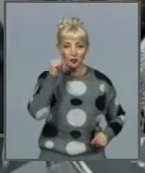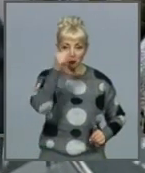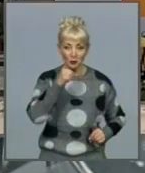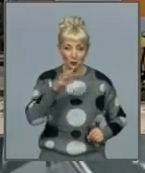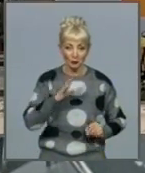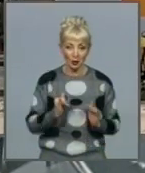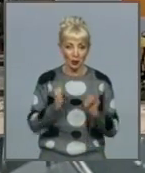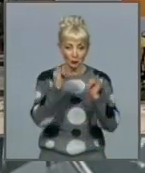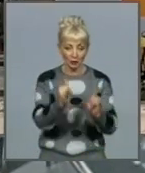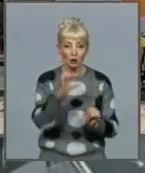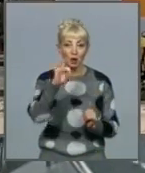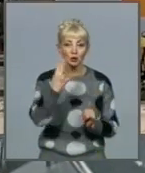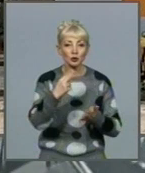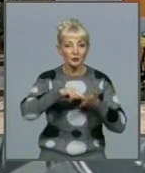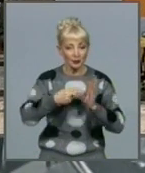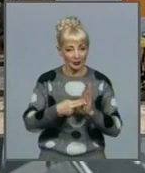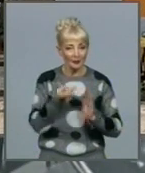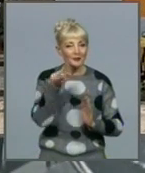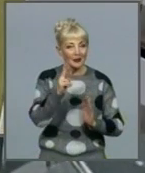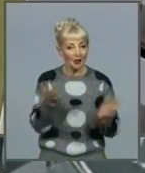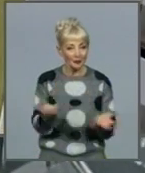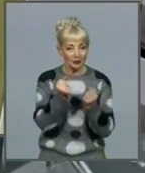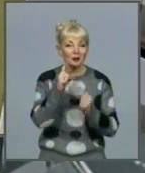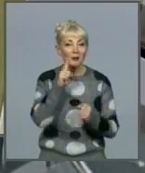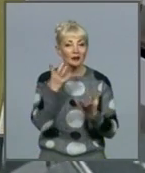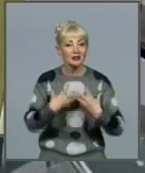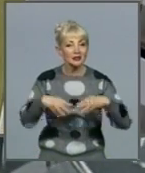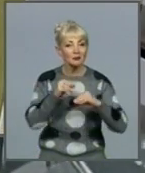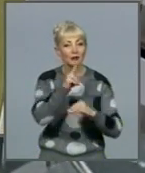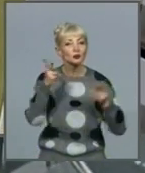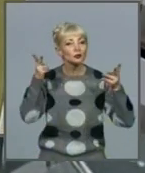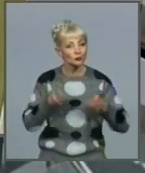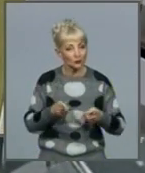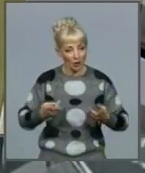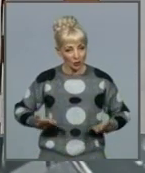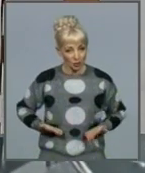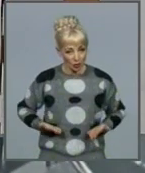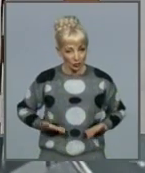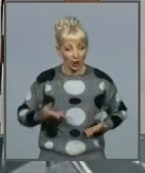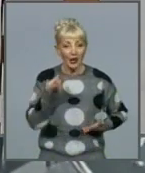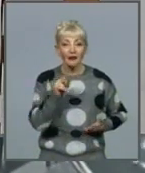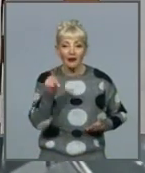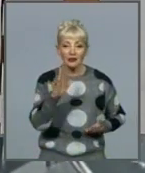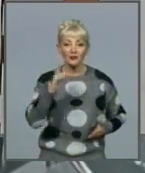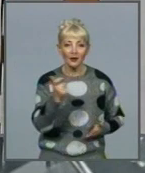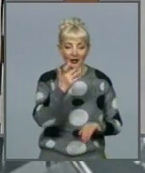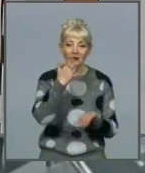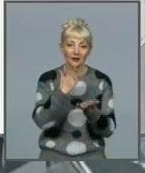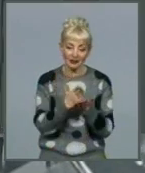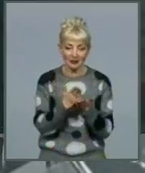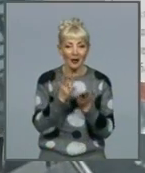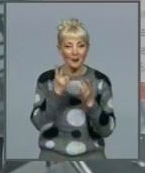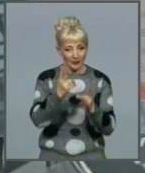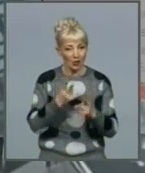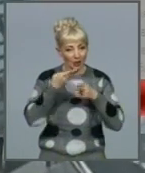програмам. Зокрема, для підтримки молодих родин, які потребують житла. Для них у першій столиці існують лояльні кредити для купівлі квартир.